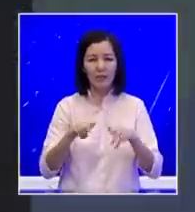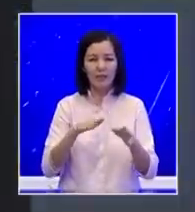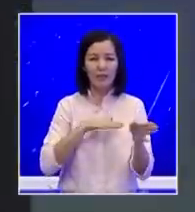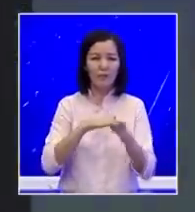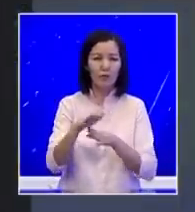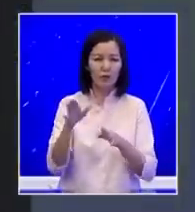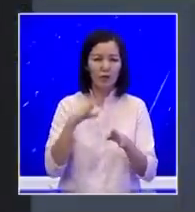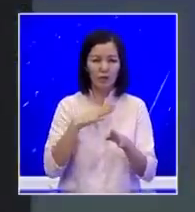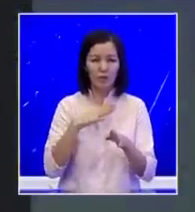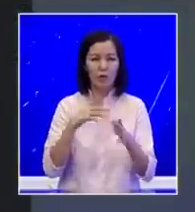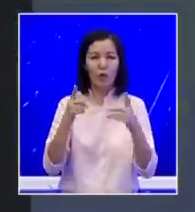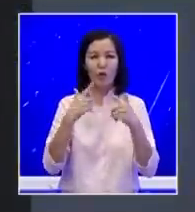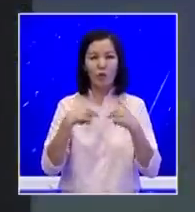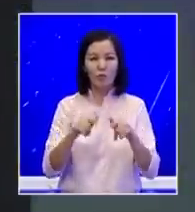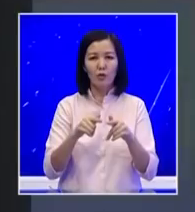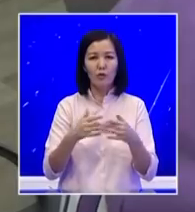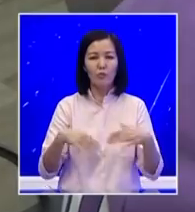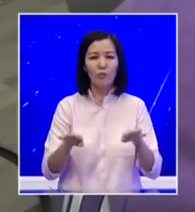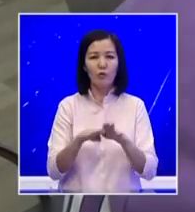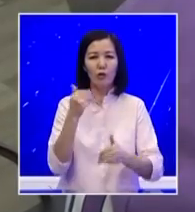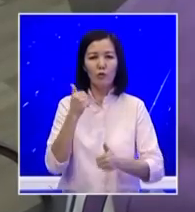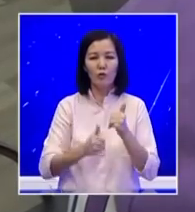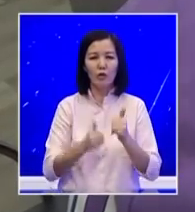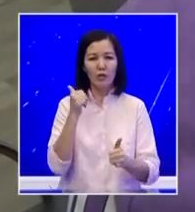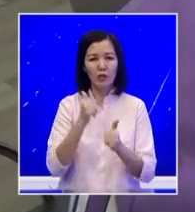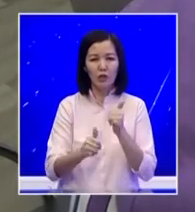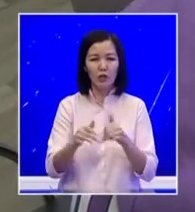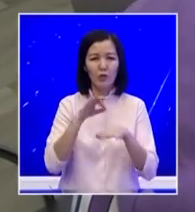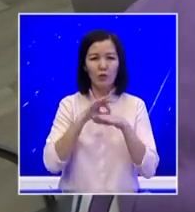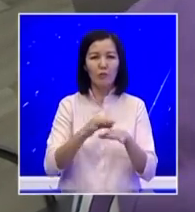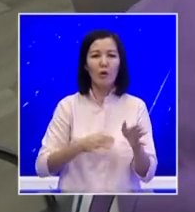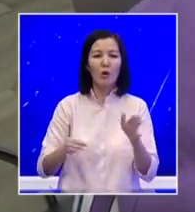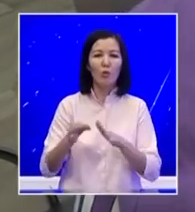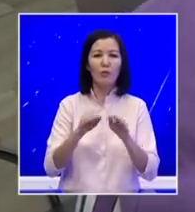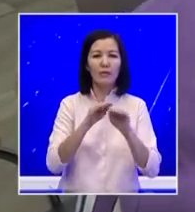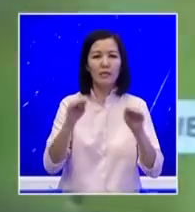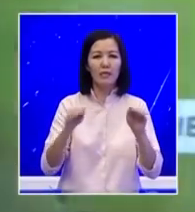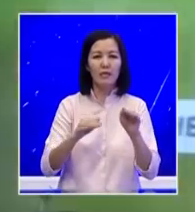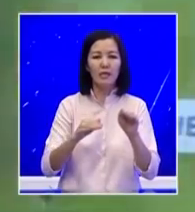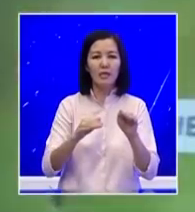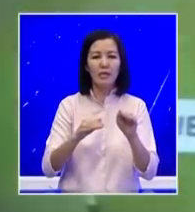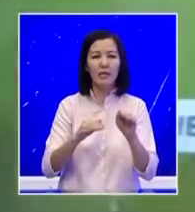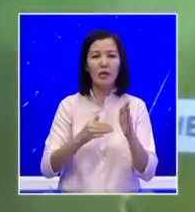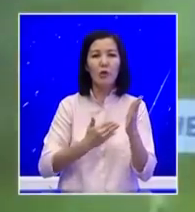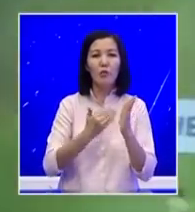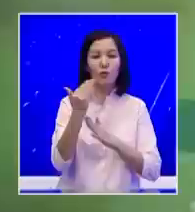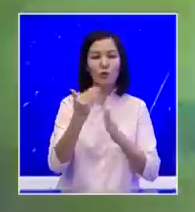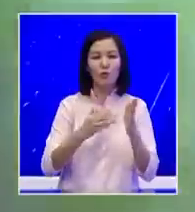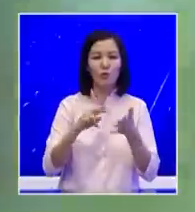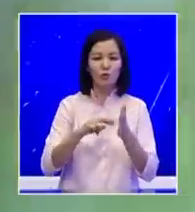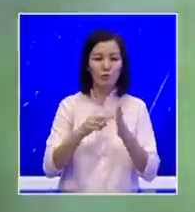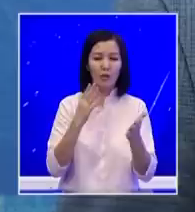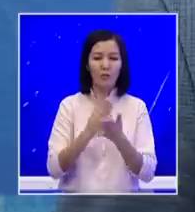басқармасының бастамасымен жүзеге асып отыр. Ұйымдастырушылар мұндай турнирлерді жиі өткізіп, облыстық деңгейге шығаруды жоспарлап